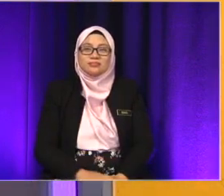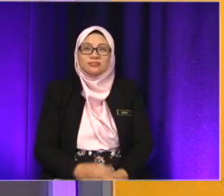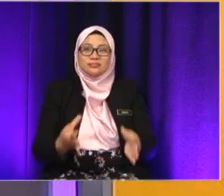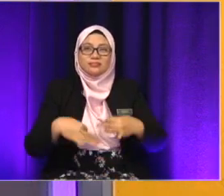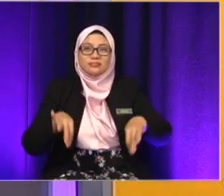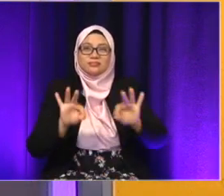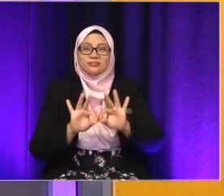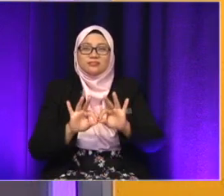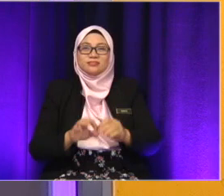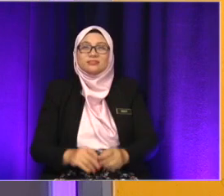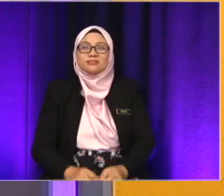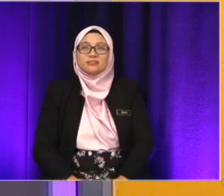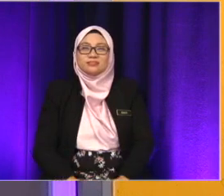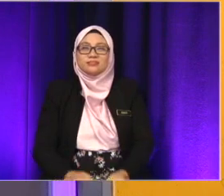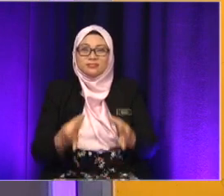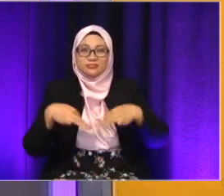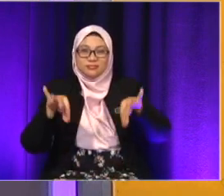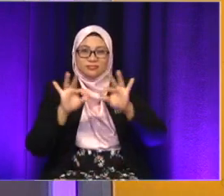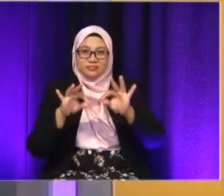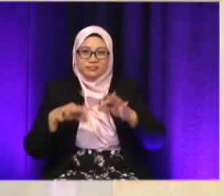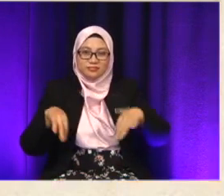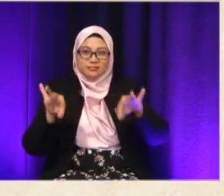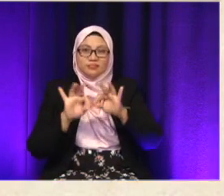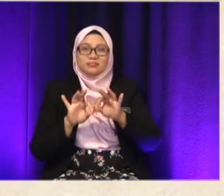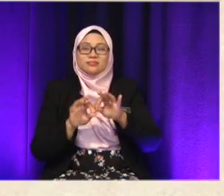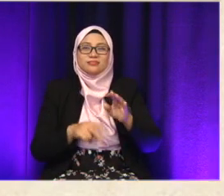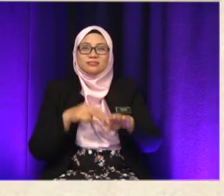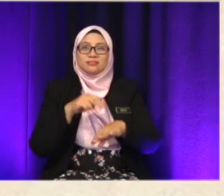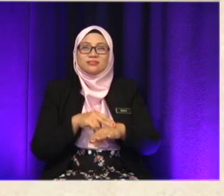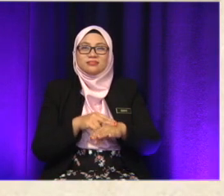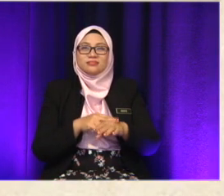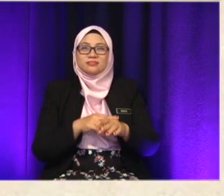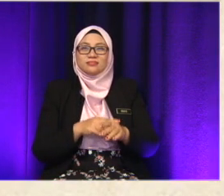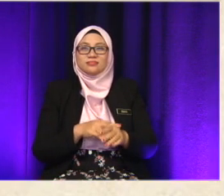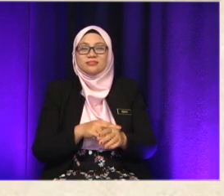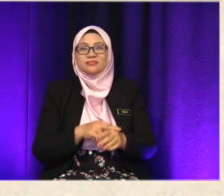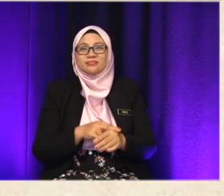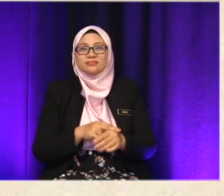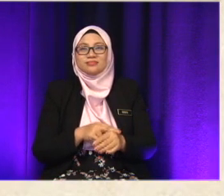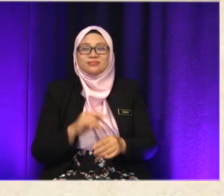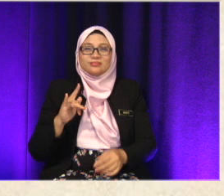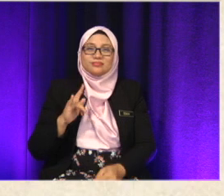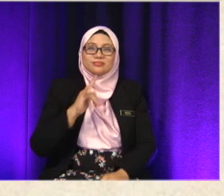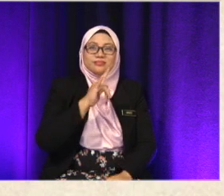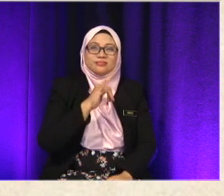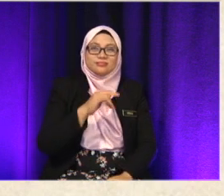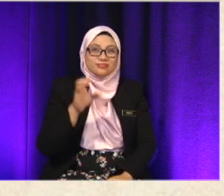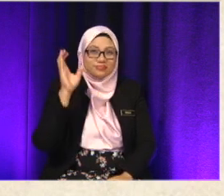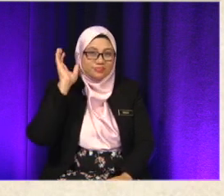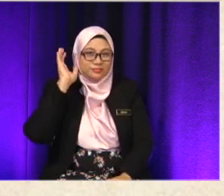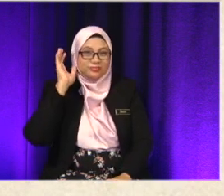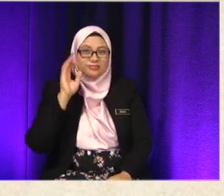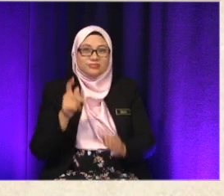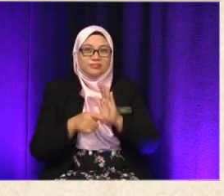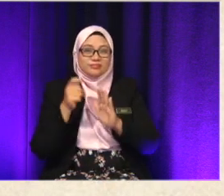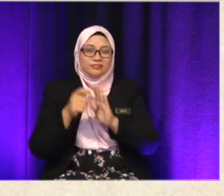amat penting ni. Kalau saya naik kapal terbang kan, nak dengar touching pertama, okey dah. Itu je kan. Lepas tu dia boom, okey